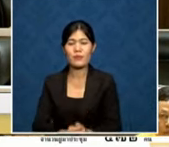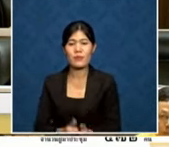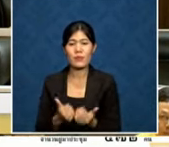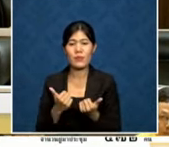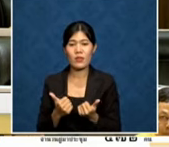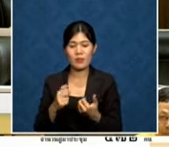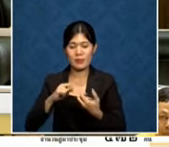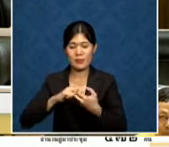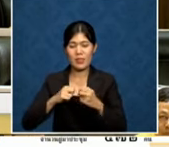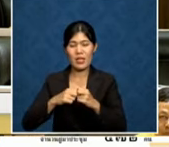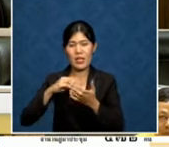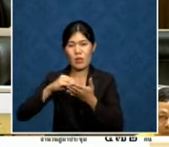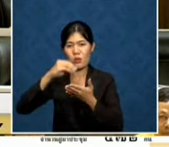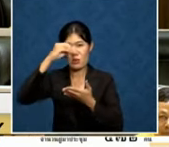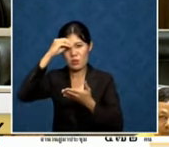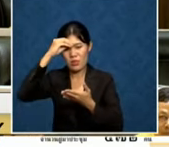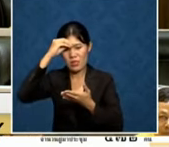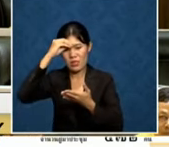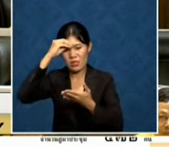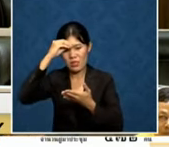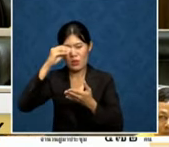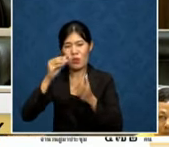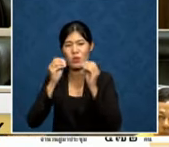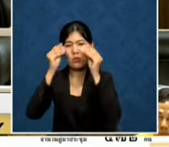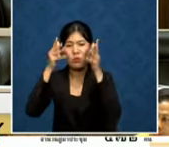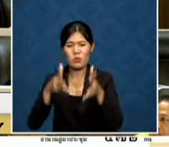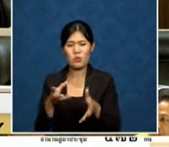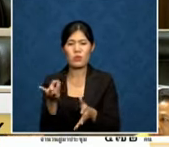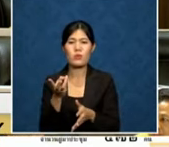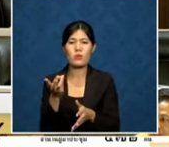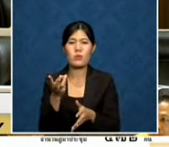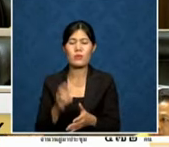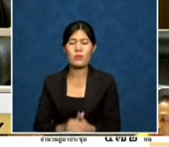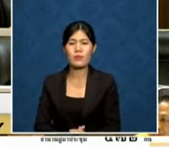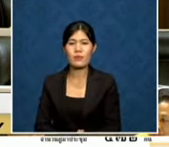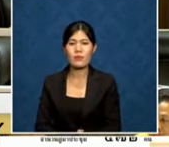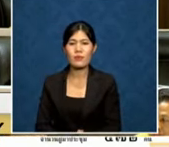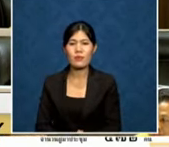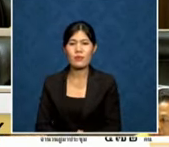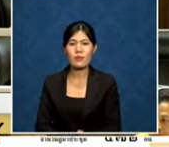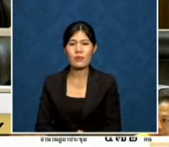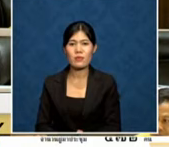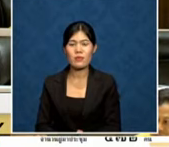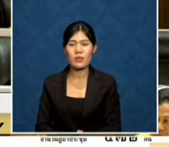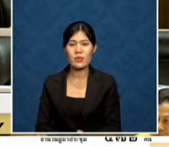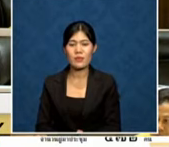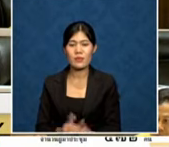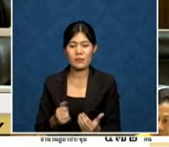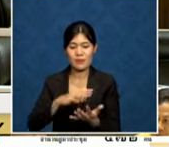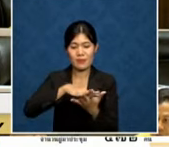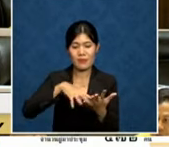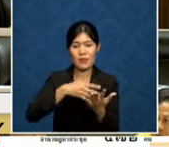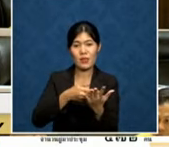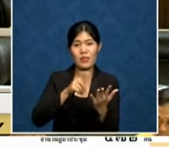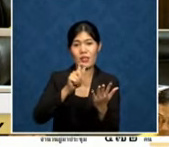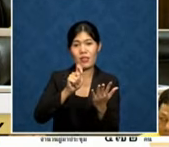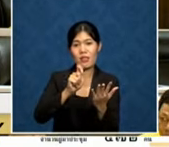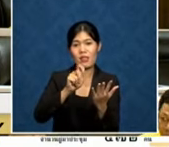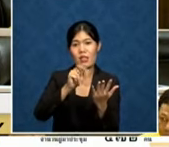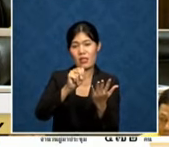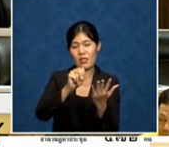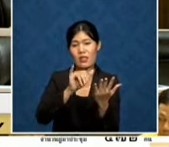ครูคือหนึ่งในปัญหาหลักจึงได้ออกนโยบายการศึกษาเรียนได้ทุกที่ทุกเวลา anyware